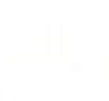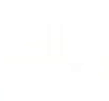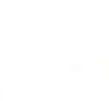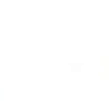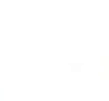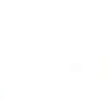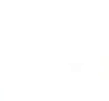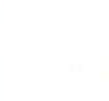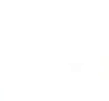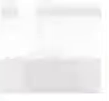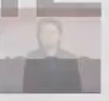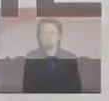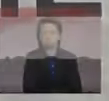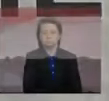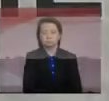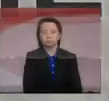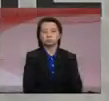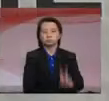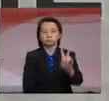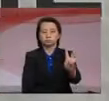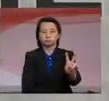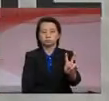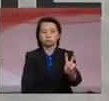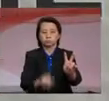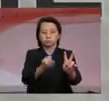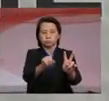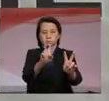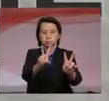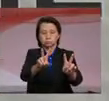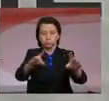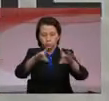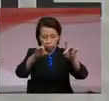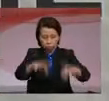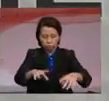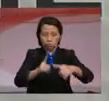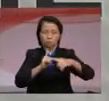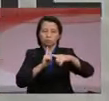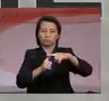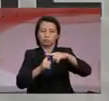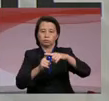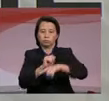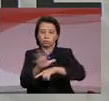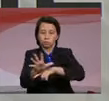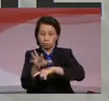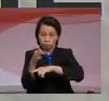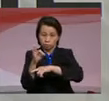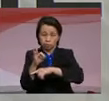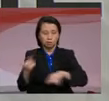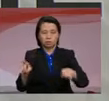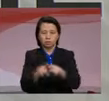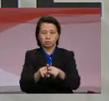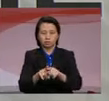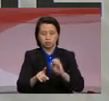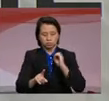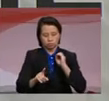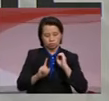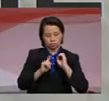96,141 ujian dan didapati 212 ujian adalah positif COVID-19 bersamaan dengan